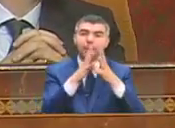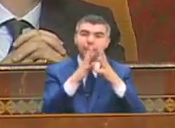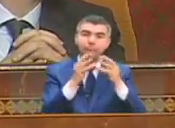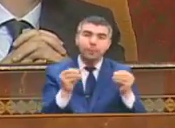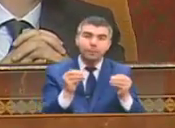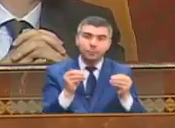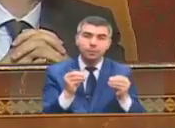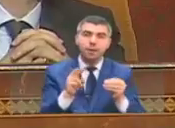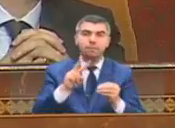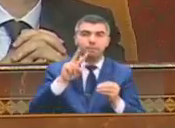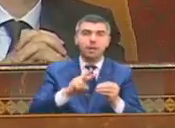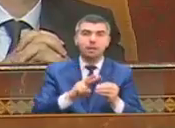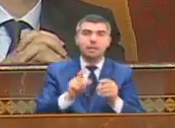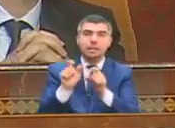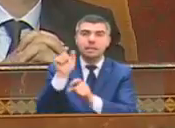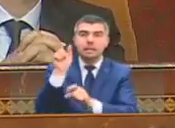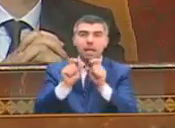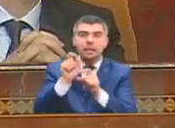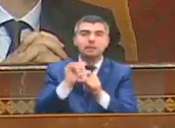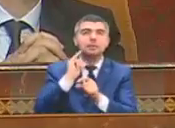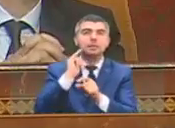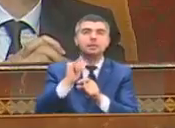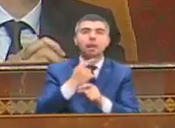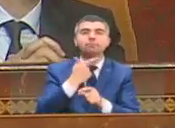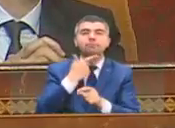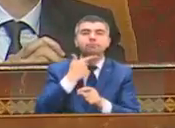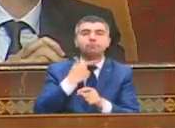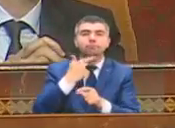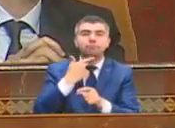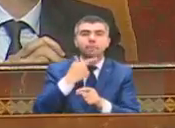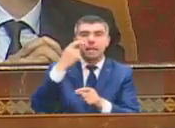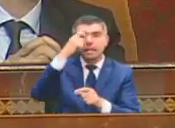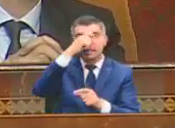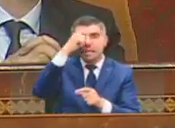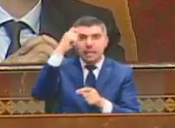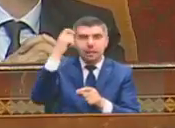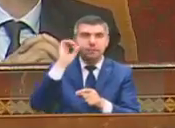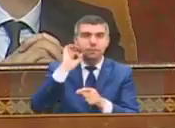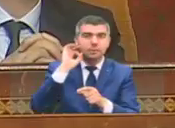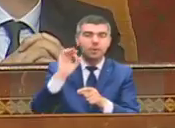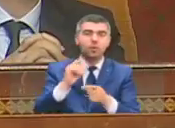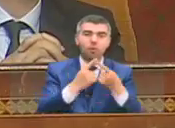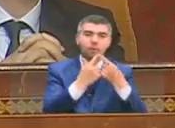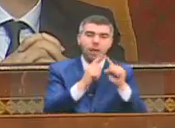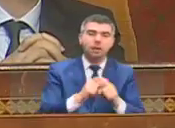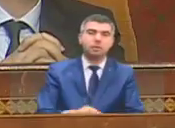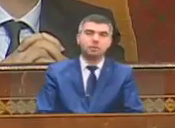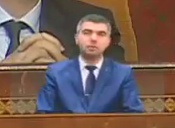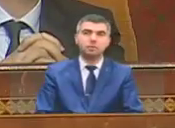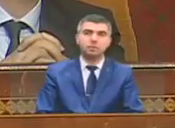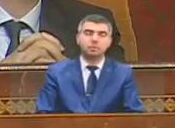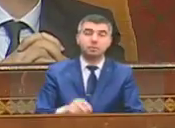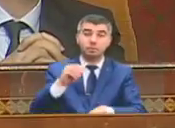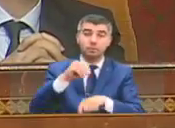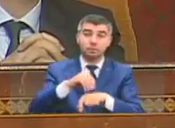أوجاع أصبح مع السكان يعانون من العطش خاصة في فصل الصيف بما فيها جماعة تفرنت وغيرها من الجماعات أخرى. يتعلق أمل كبير